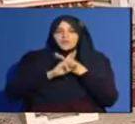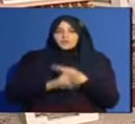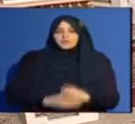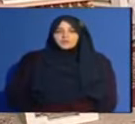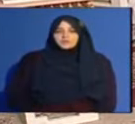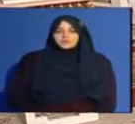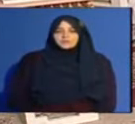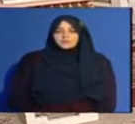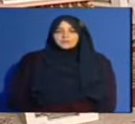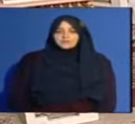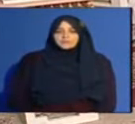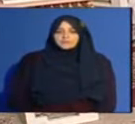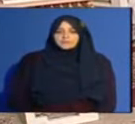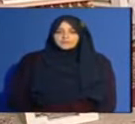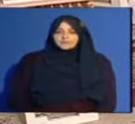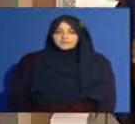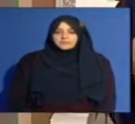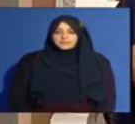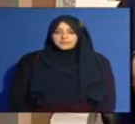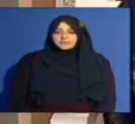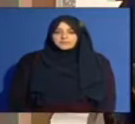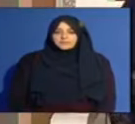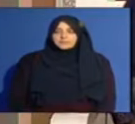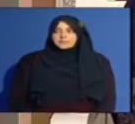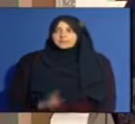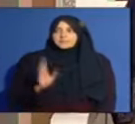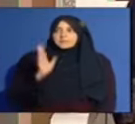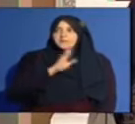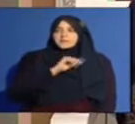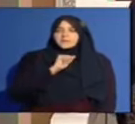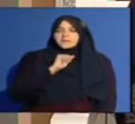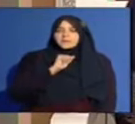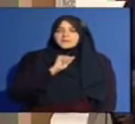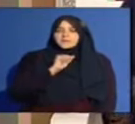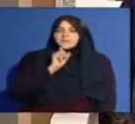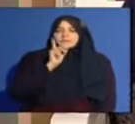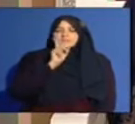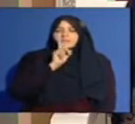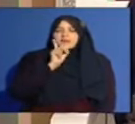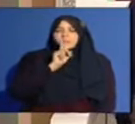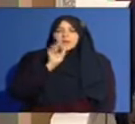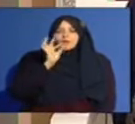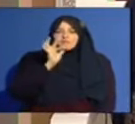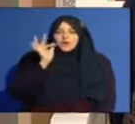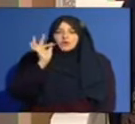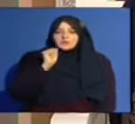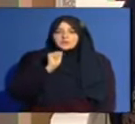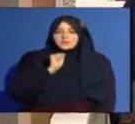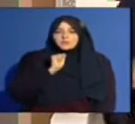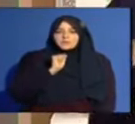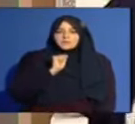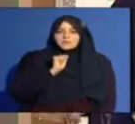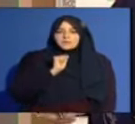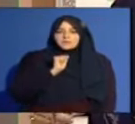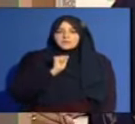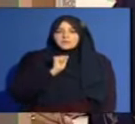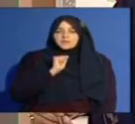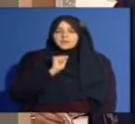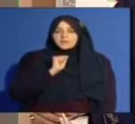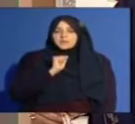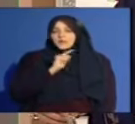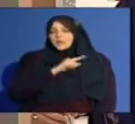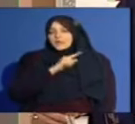هذه القضيه. زكية من فرنسا بالنسبة لي شيخها وعجوزتها الدكتور اللي توفى. فقلت هذا الشاب اللي عنده 25